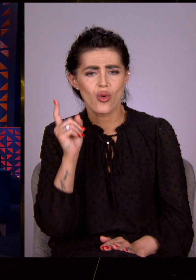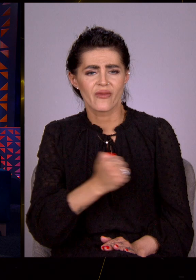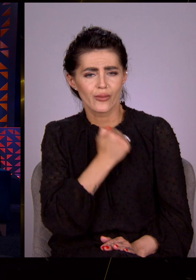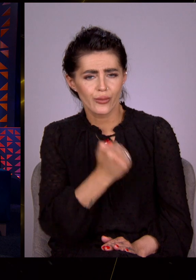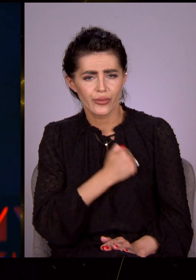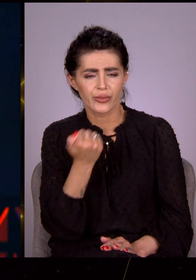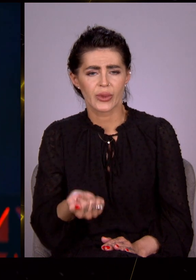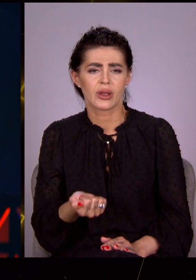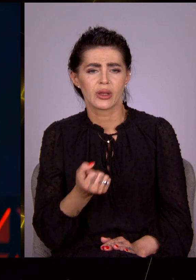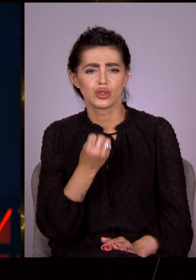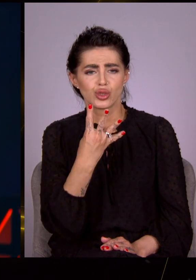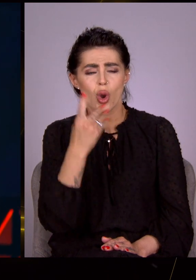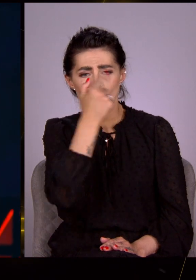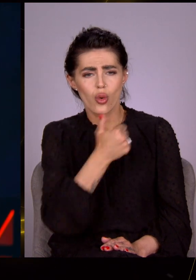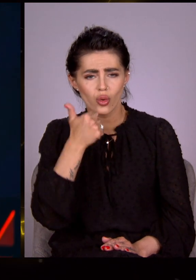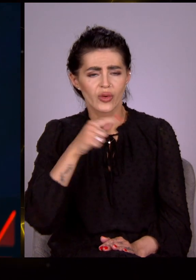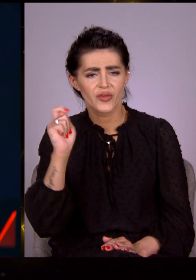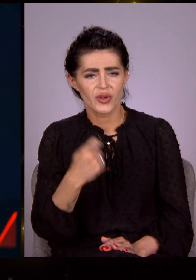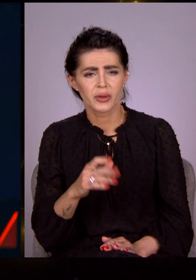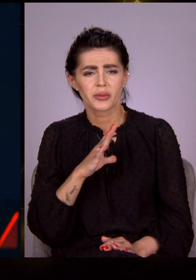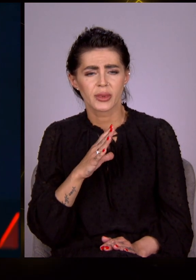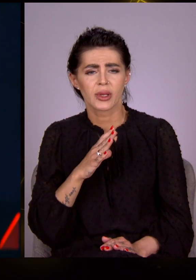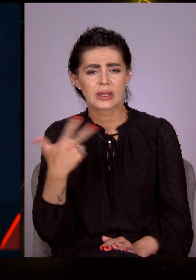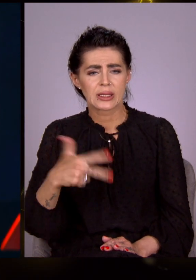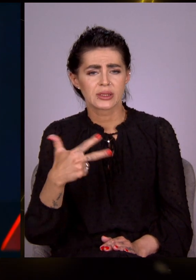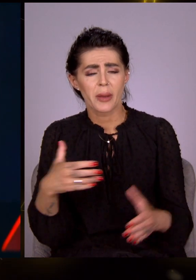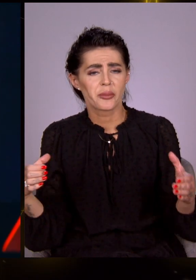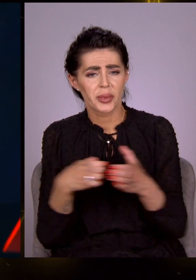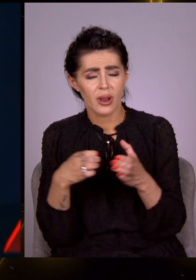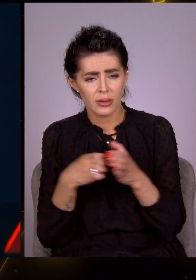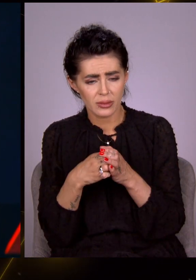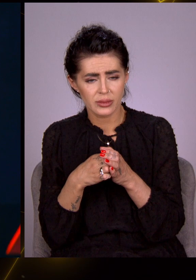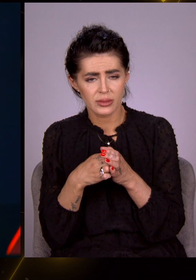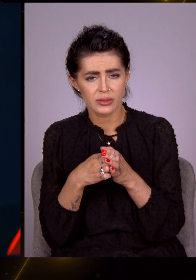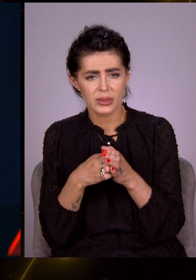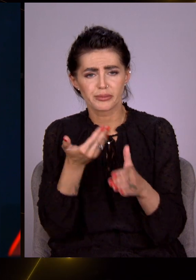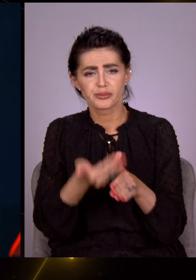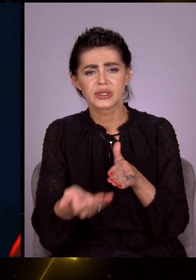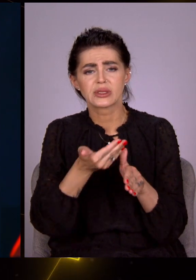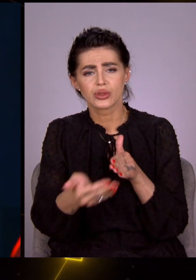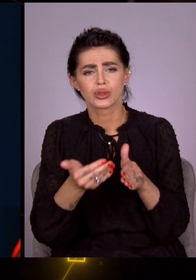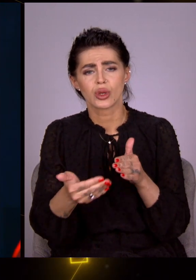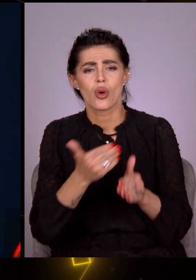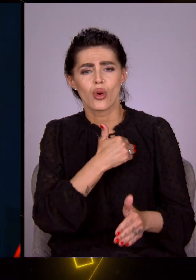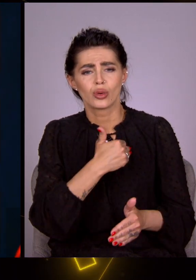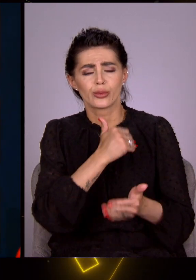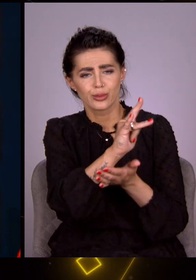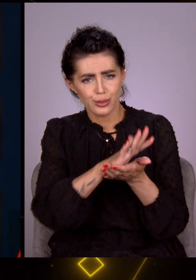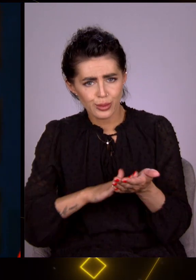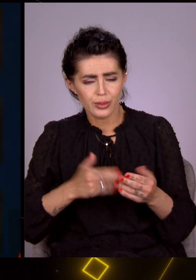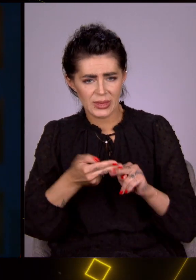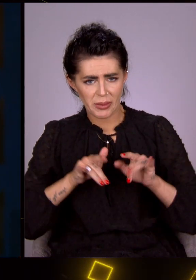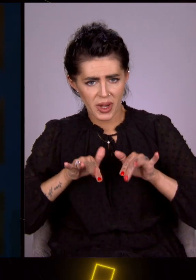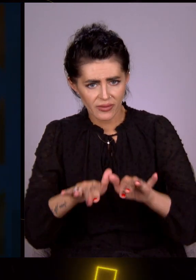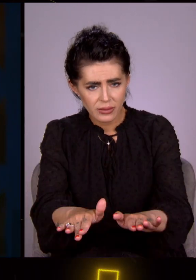на війні. Коли ми познайомились, 30-та бригада. Пізніше він захотів продовжувати цю справу, в нього